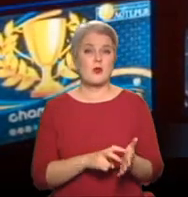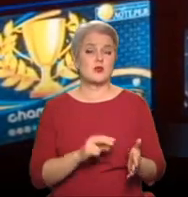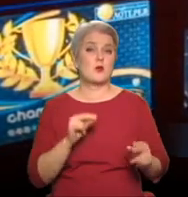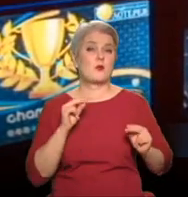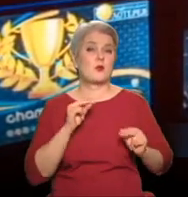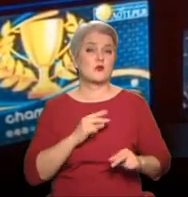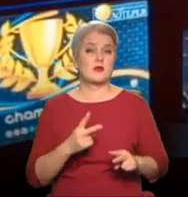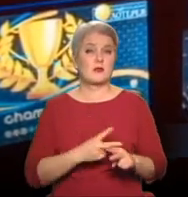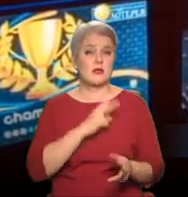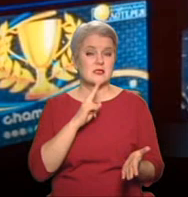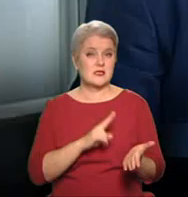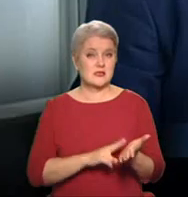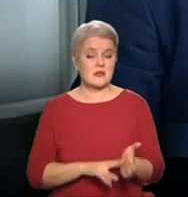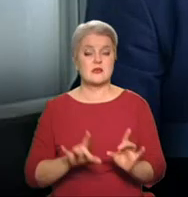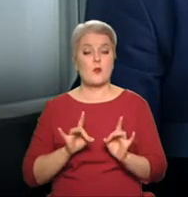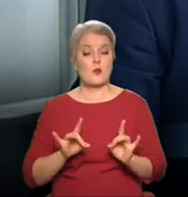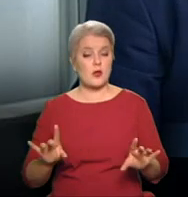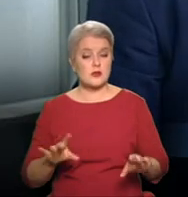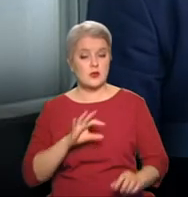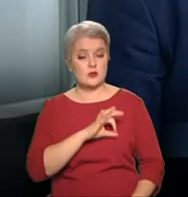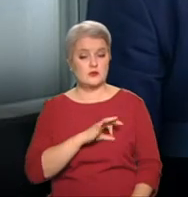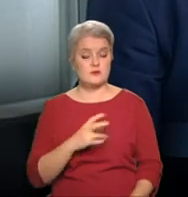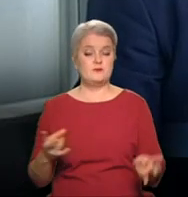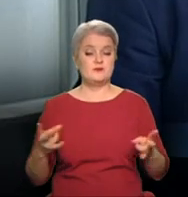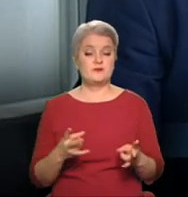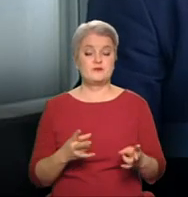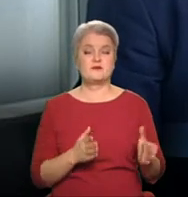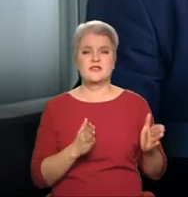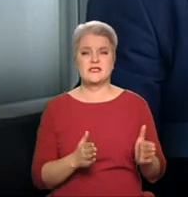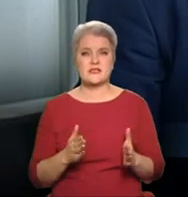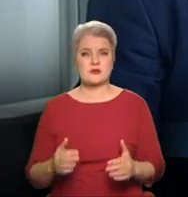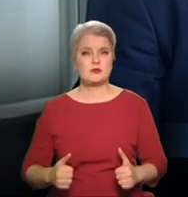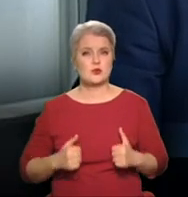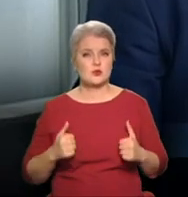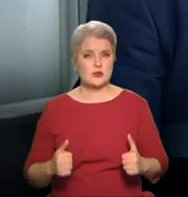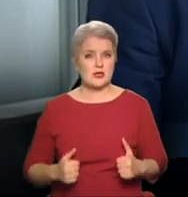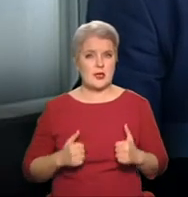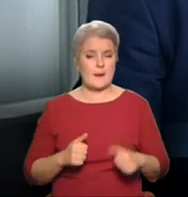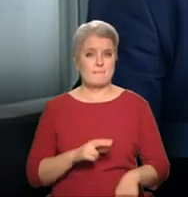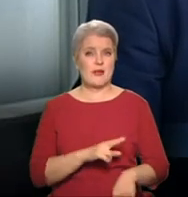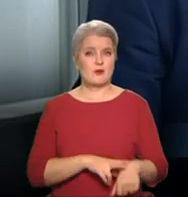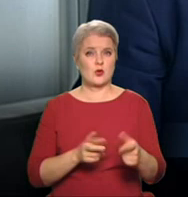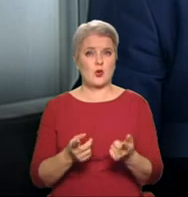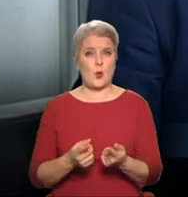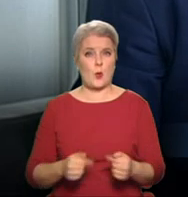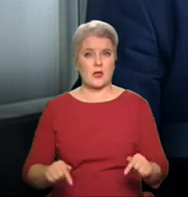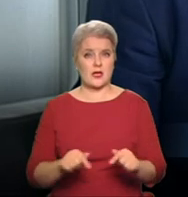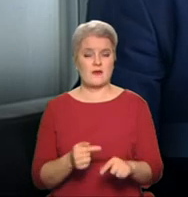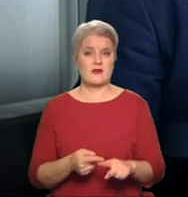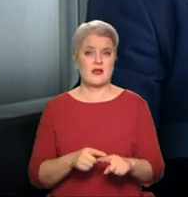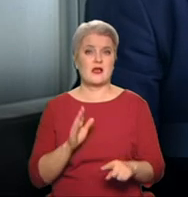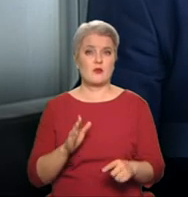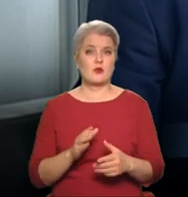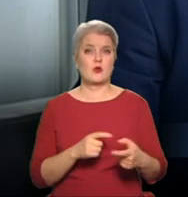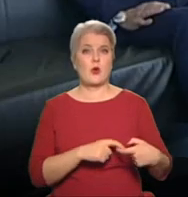пояснює юрист Андрій Остапов. Потрібні системні зусилля правоохоронних органів, які будуть координуватися